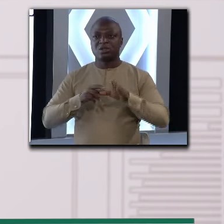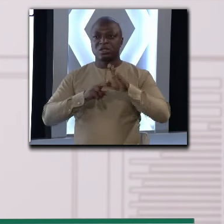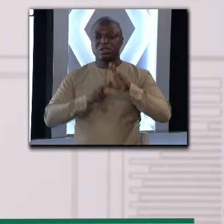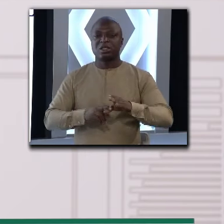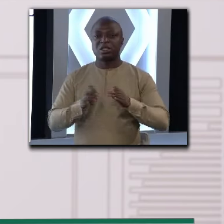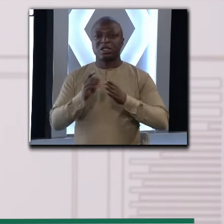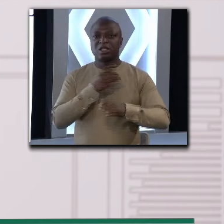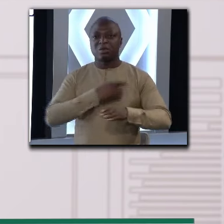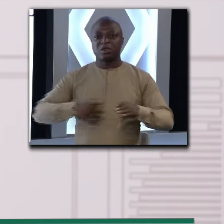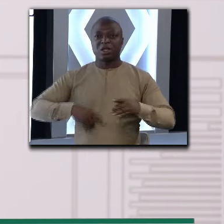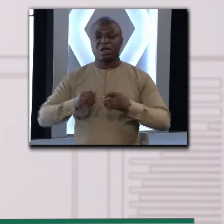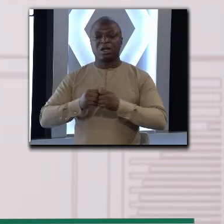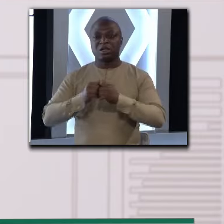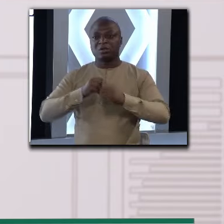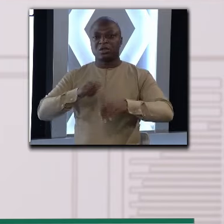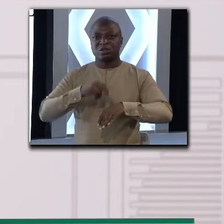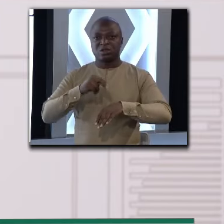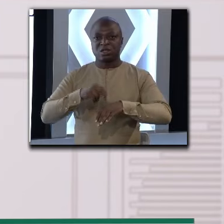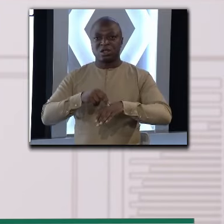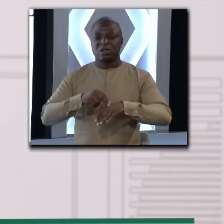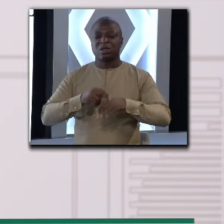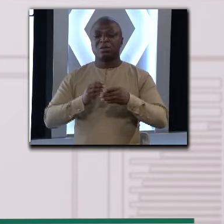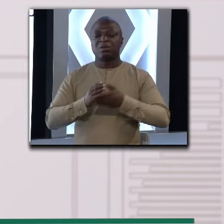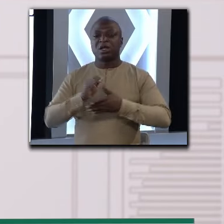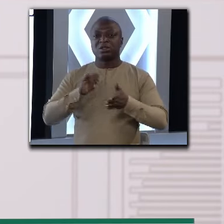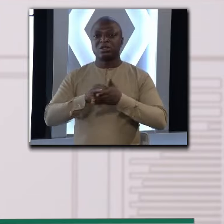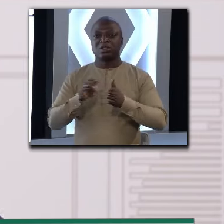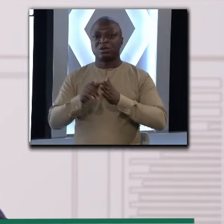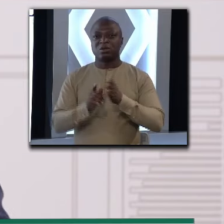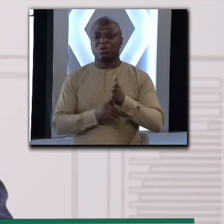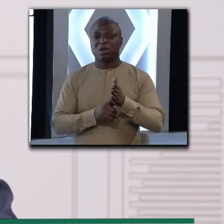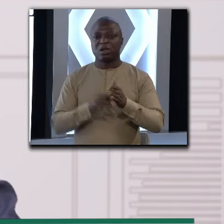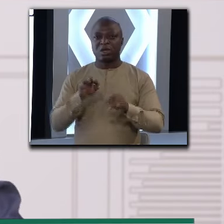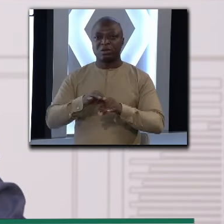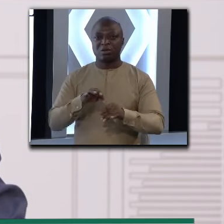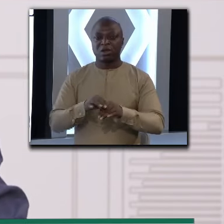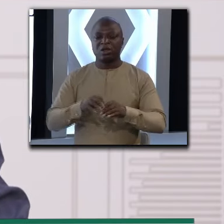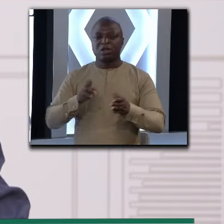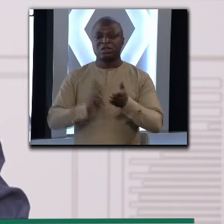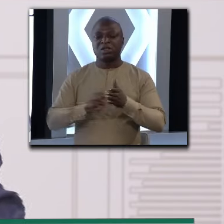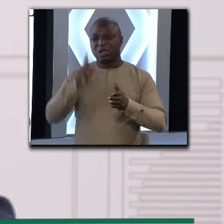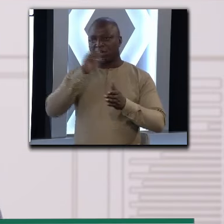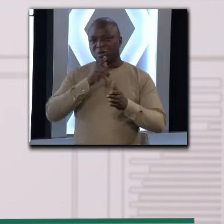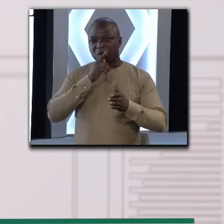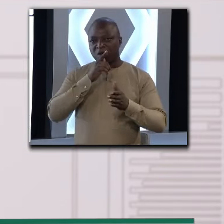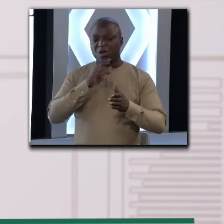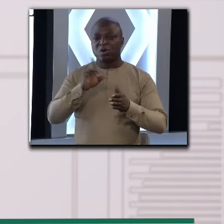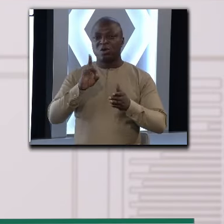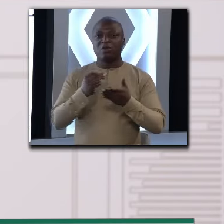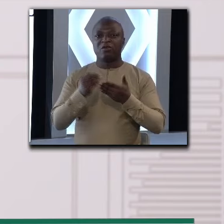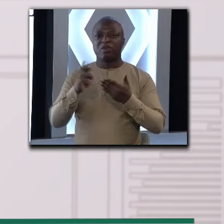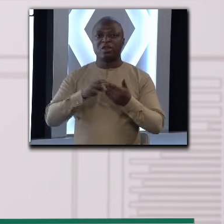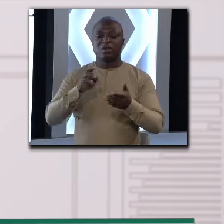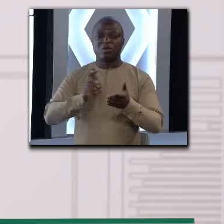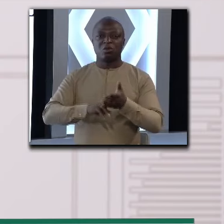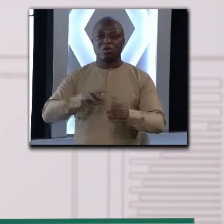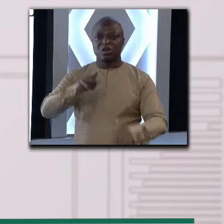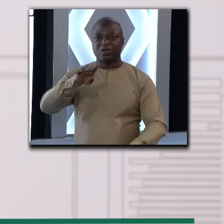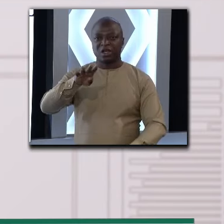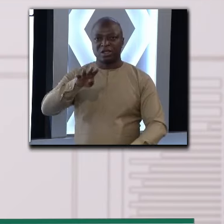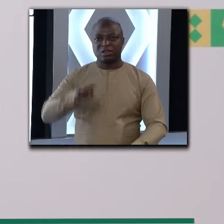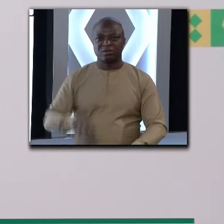des députés à l'Assemblée nationale par circonscription électorale, fait à Lomé le 8 février 2024.